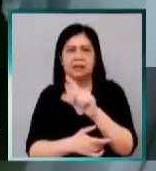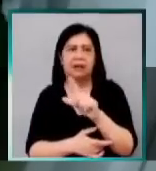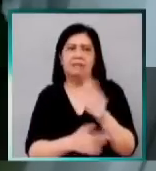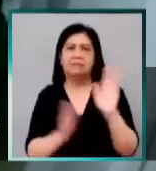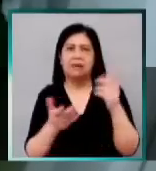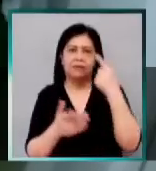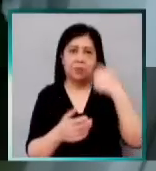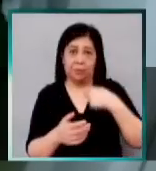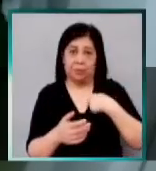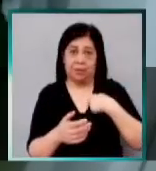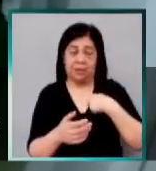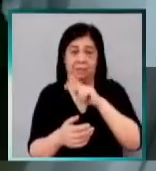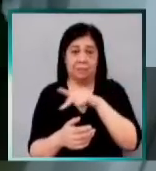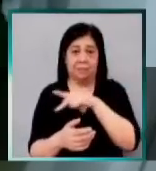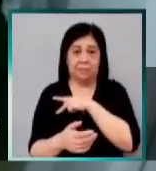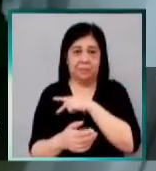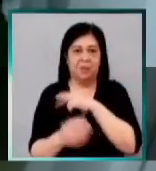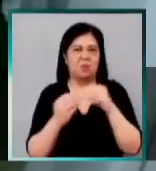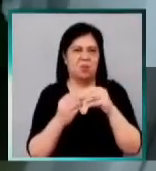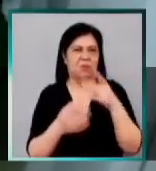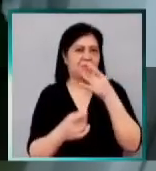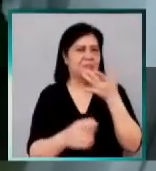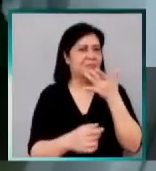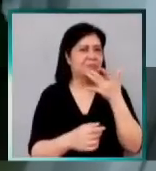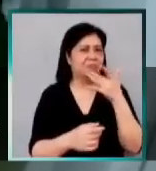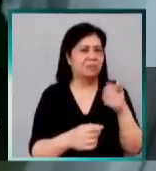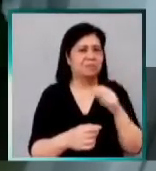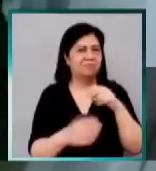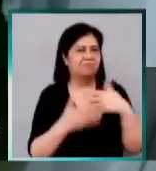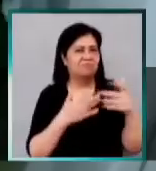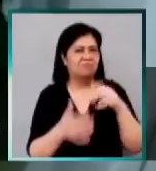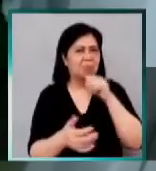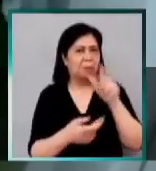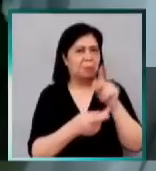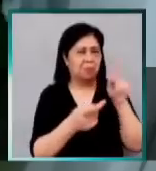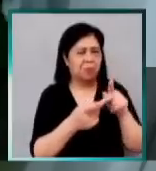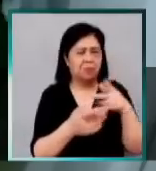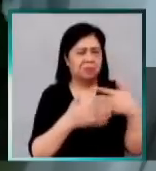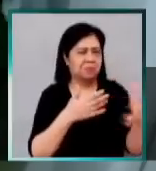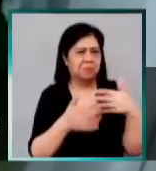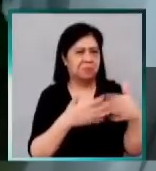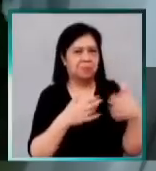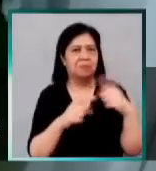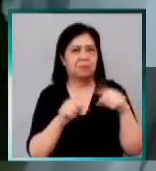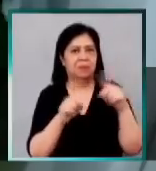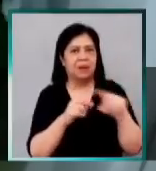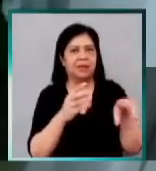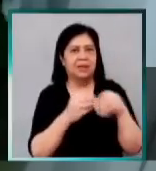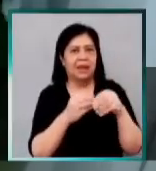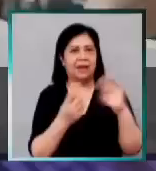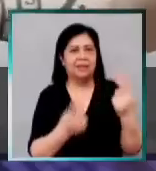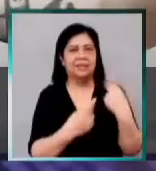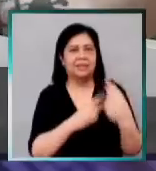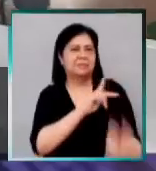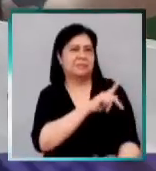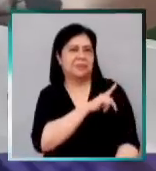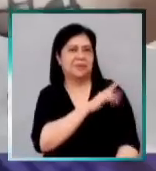personally, mas gugustuhin ko pa yung imperfections na nakasabay ng music ko kasi it adds a certain kind of personality and flavor.